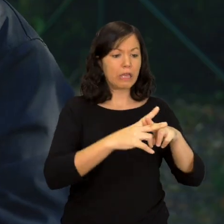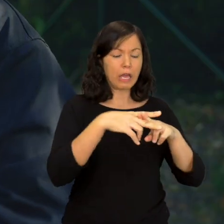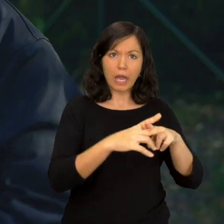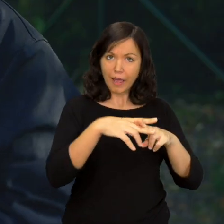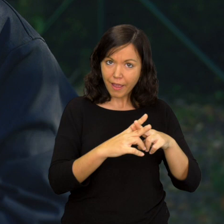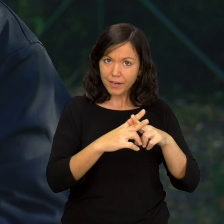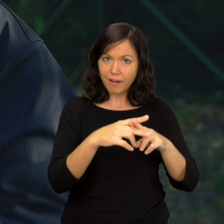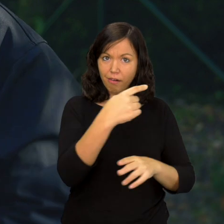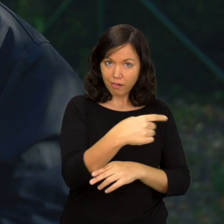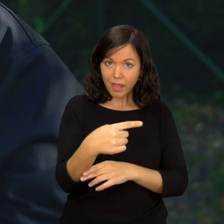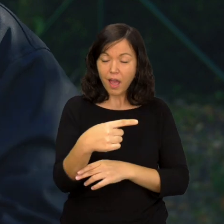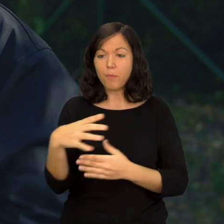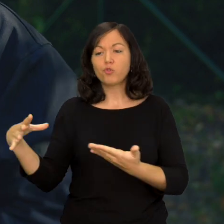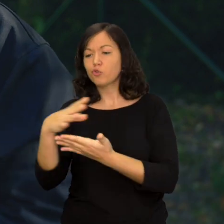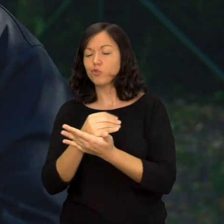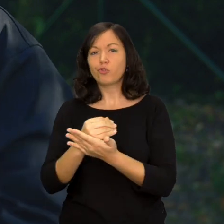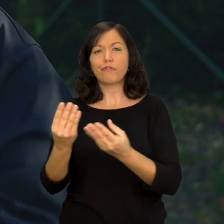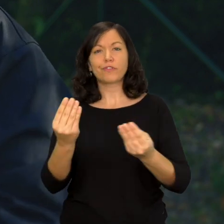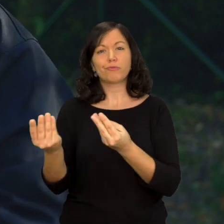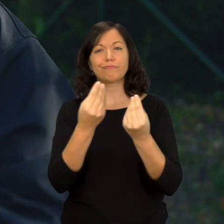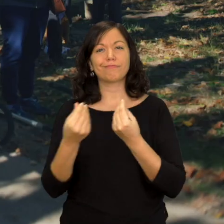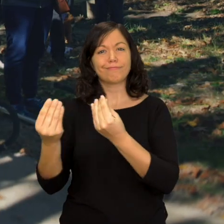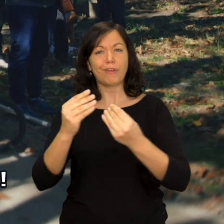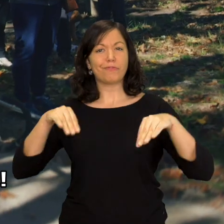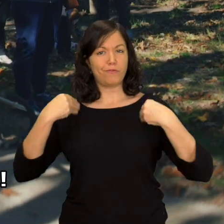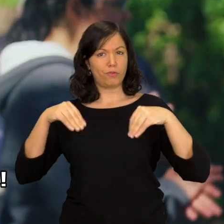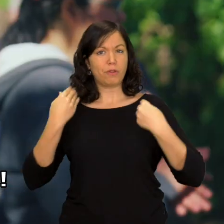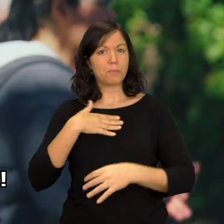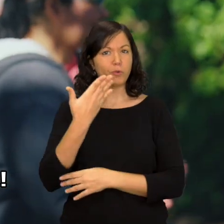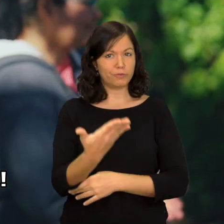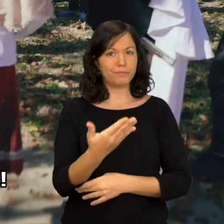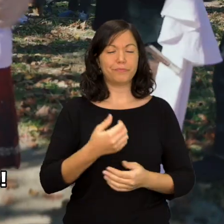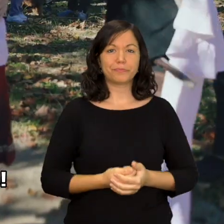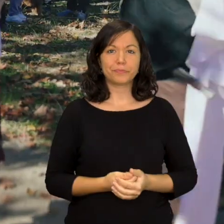les eines tothom pot gaudir d'un entorn com aquest.